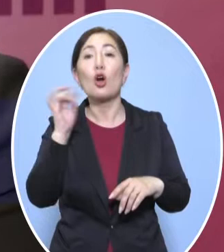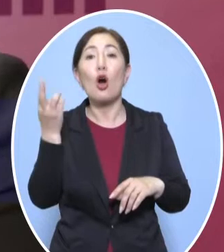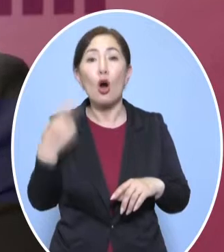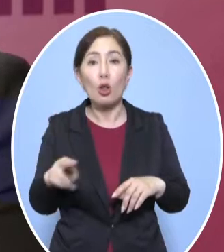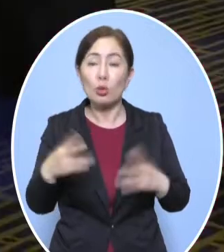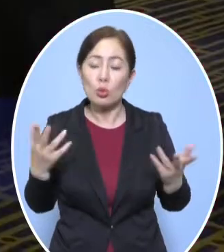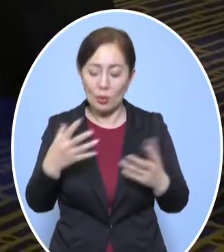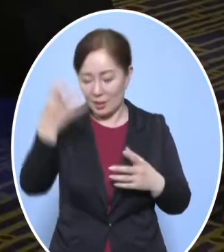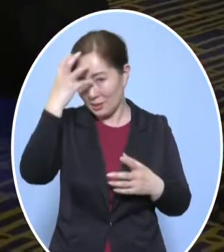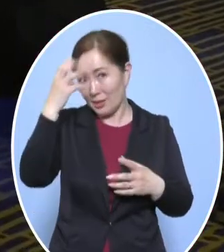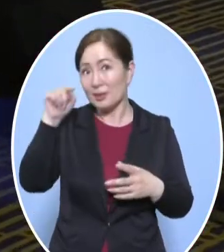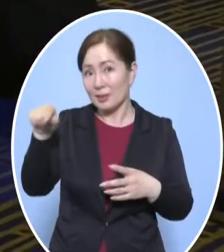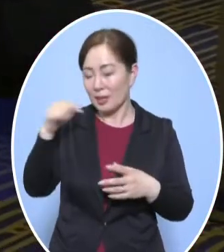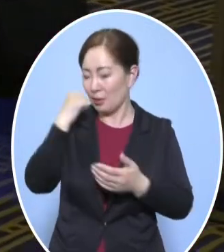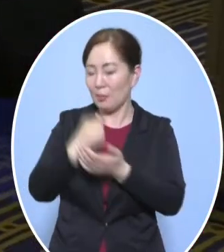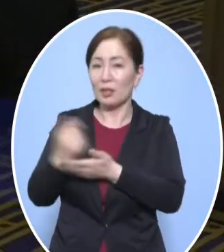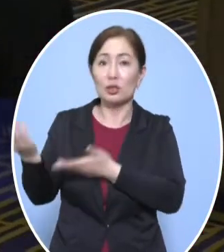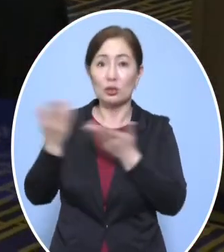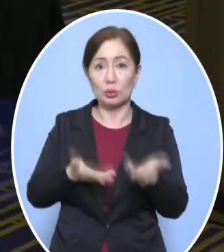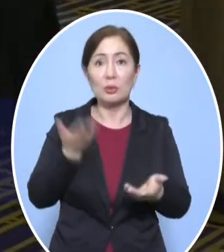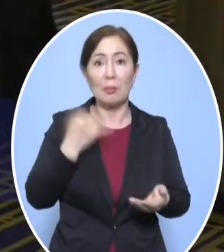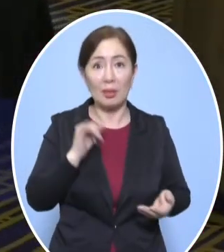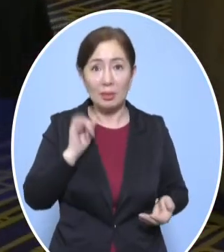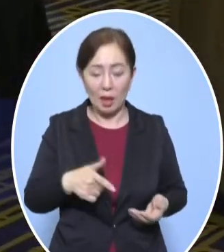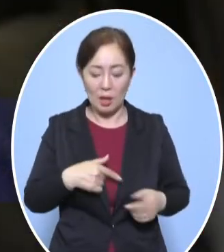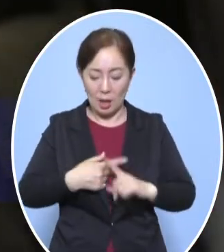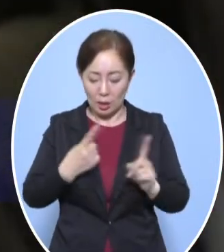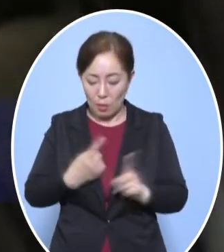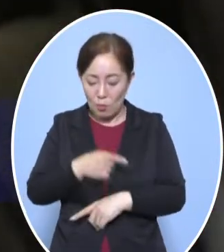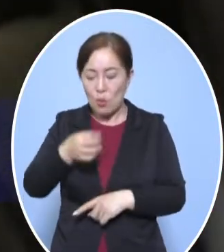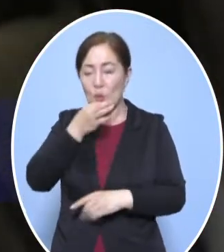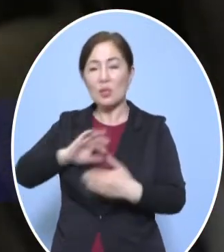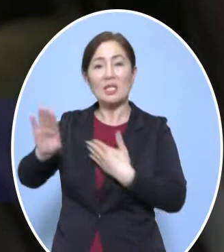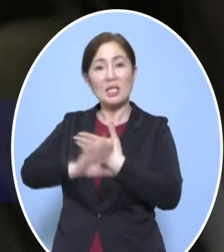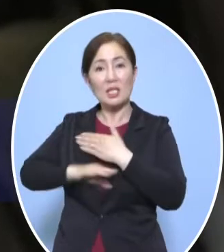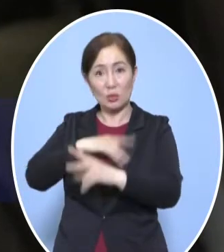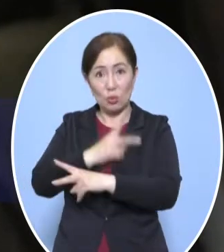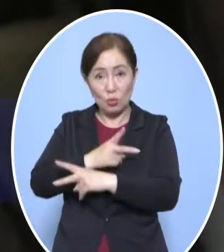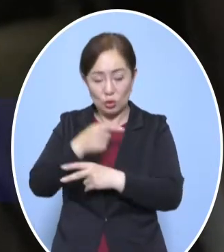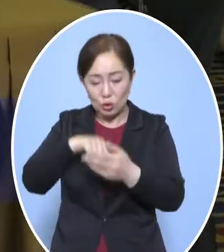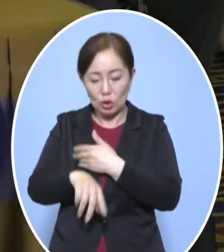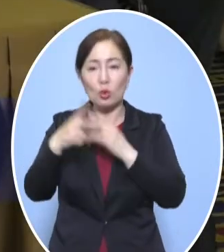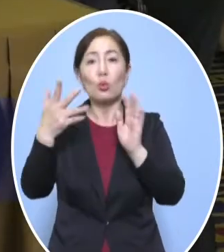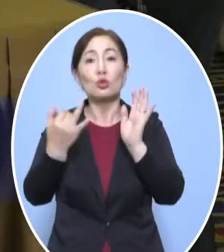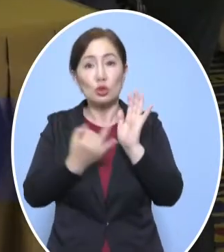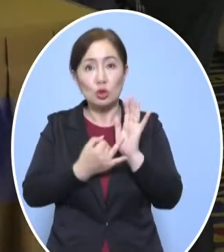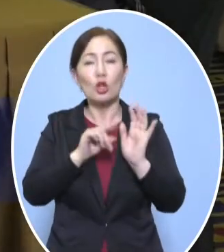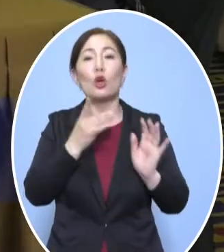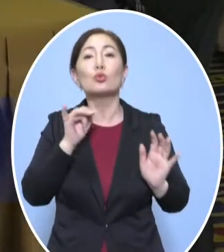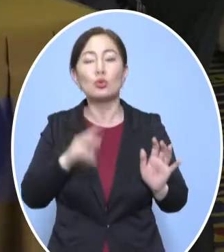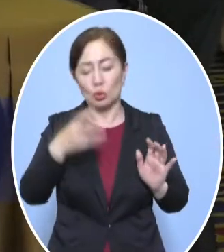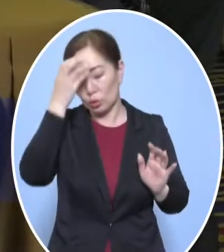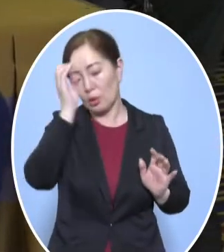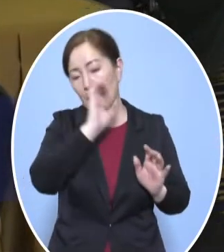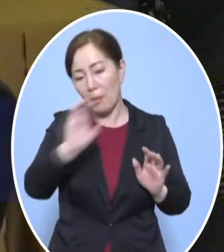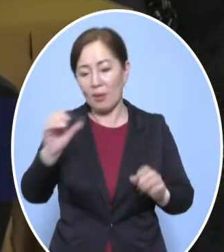2021 онд засгийн газраас баталсан байдаг. За гинтэрэг зөрчлөөс үржин сэргийлэх тухай хуулийн 37-р зүйлд төрийн байгууллага